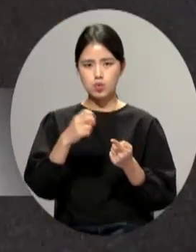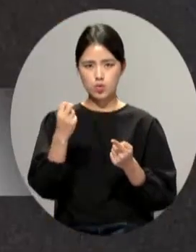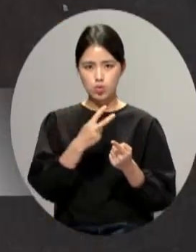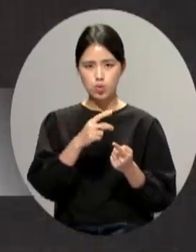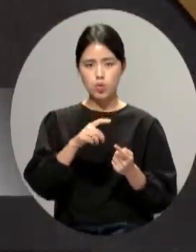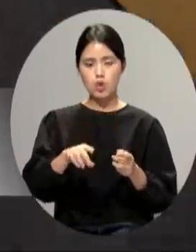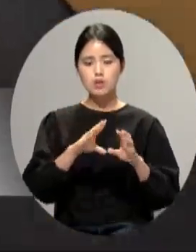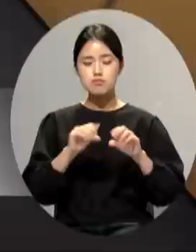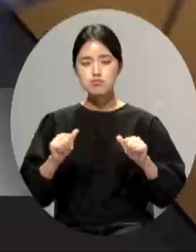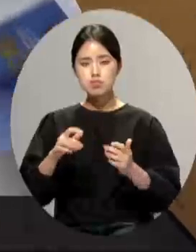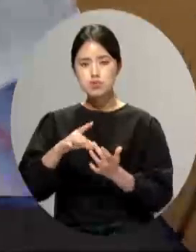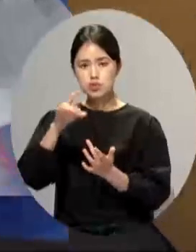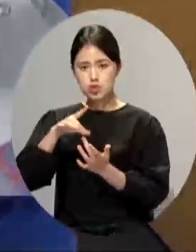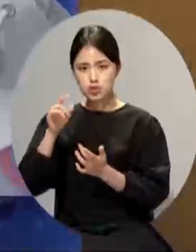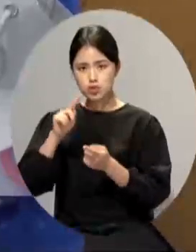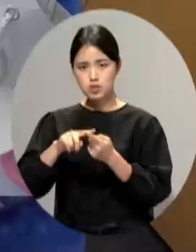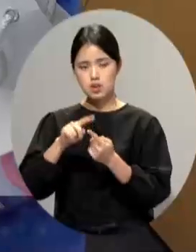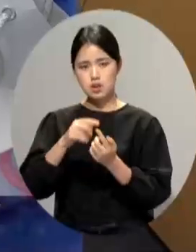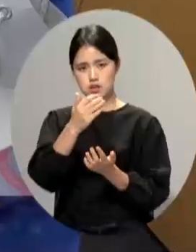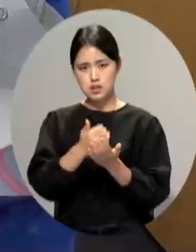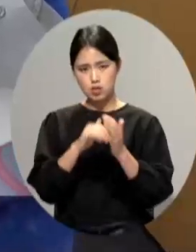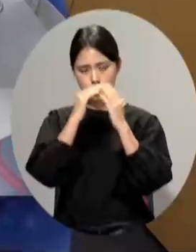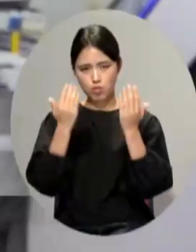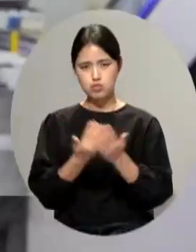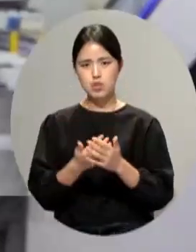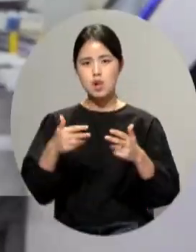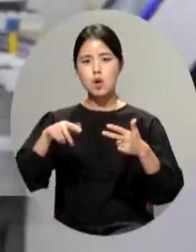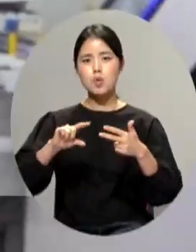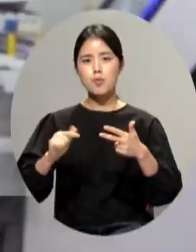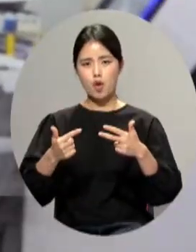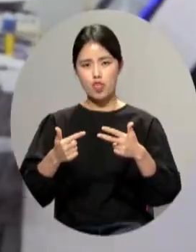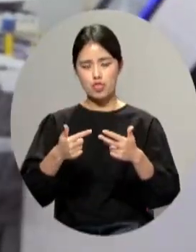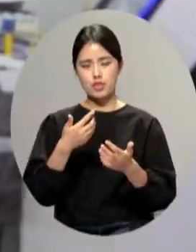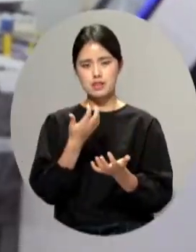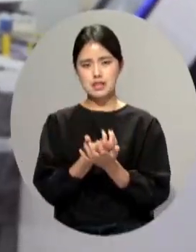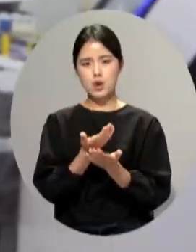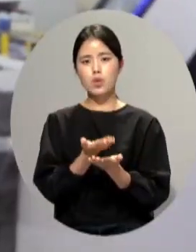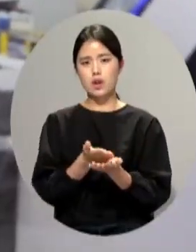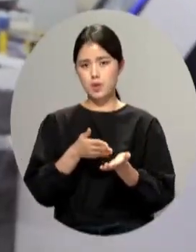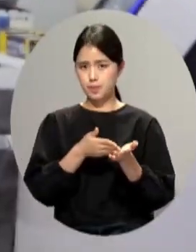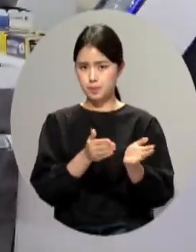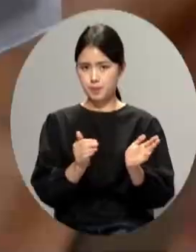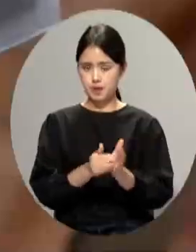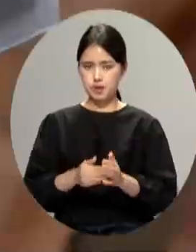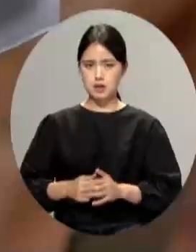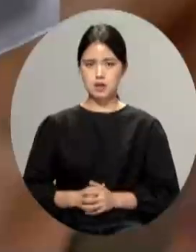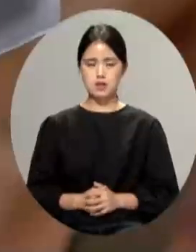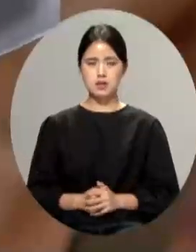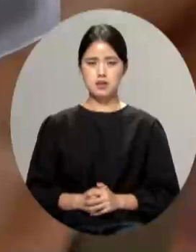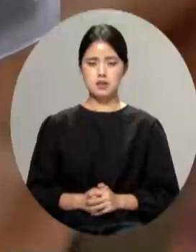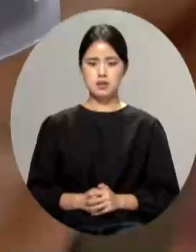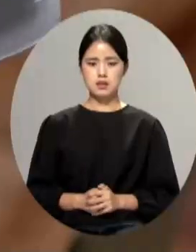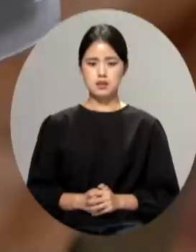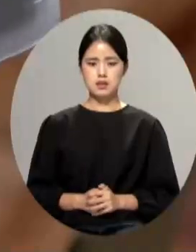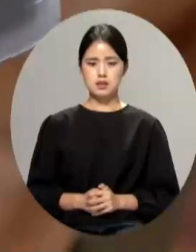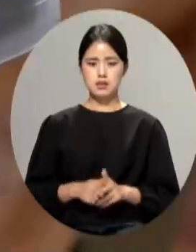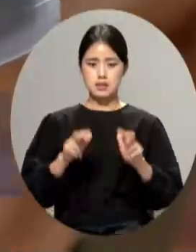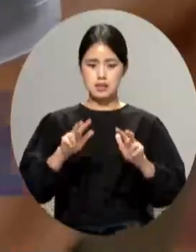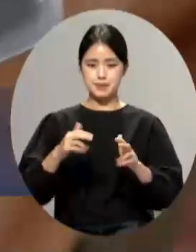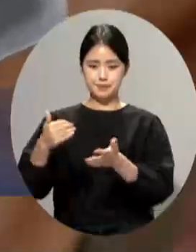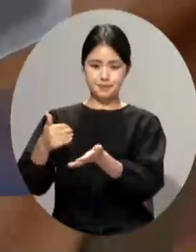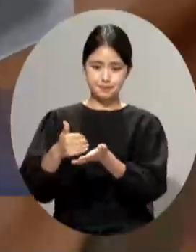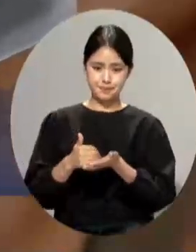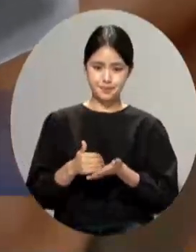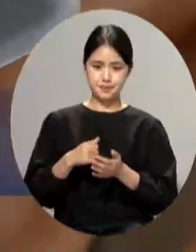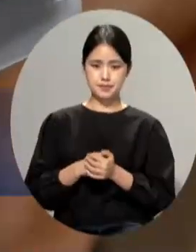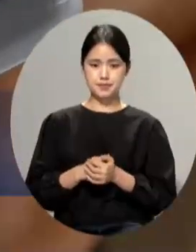선정 과정에 대한 자료 등 모두 7건의 자료 제출 요구가 있었던 것으로 알려졌습니다. 현재 요청된 건